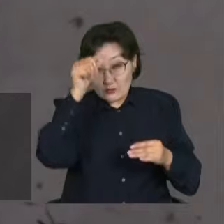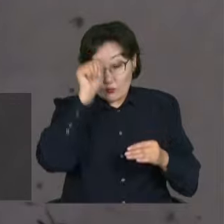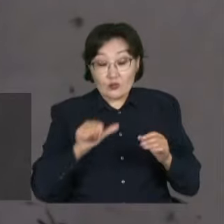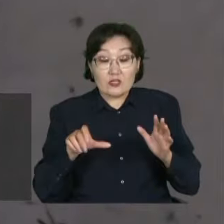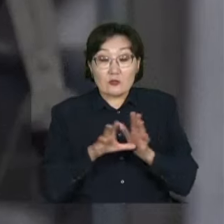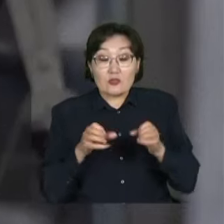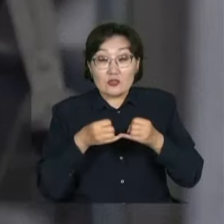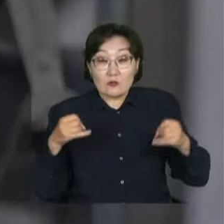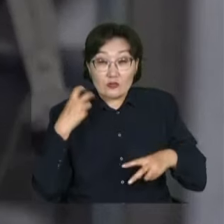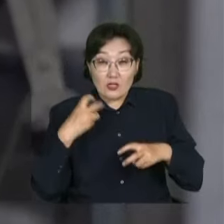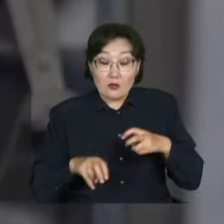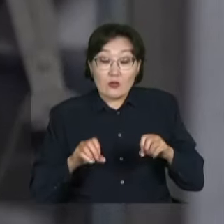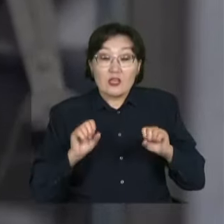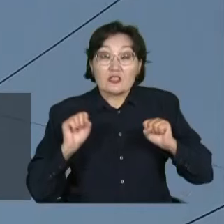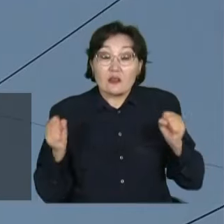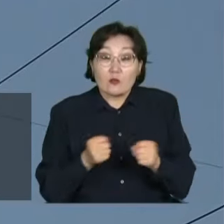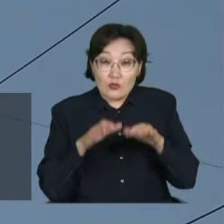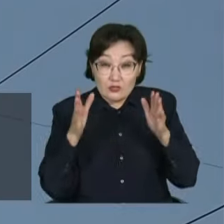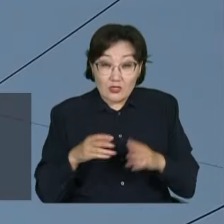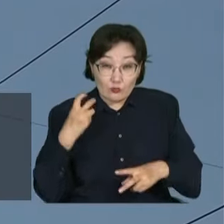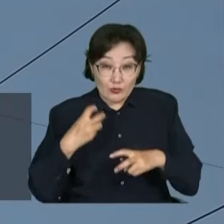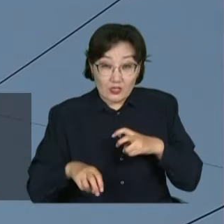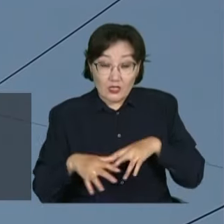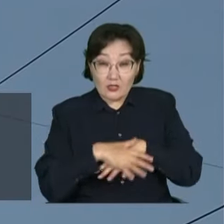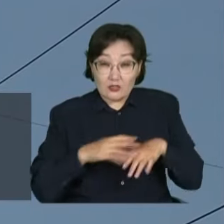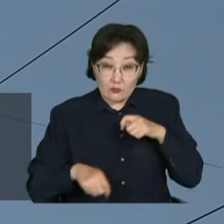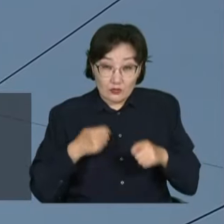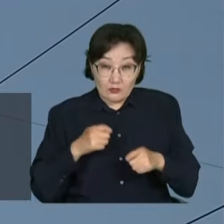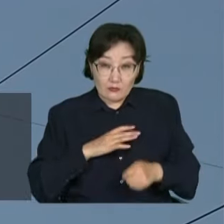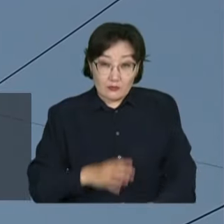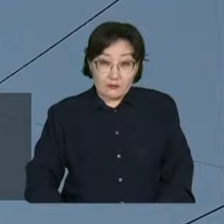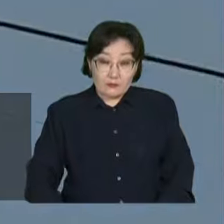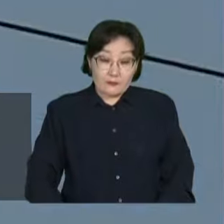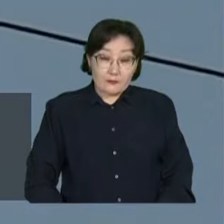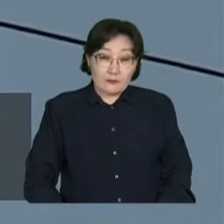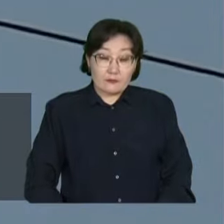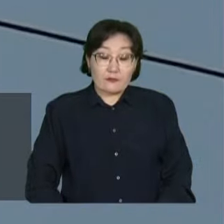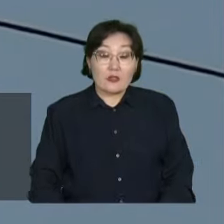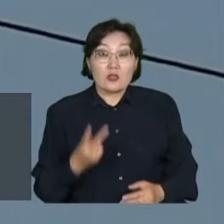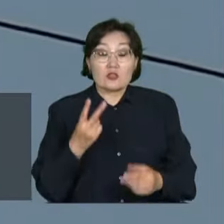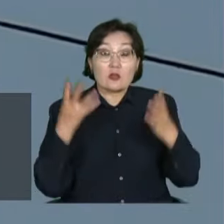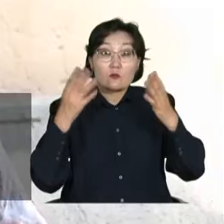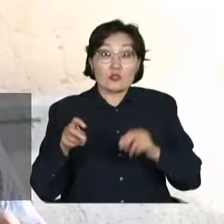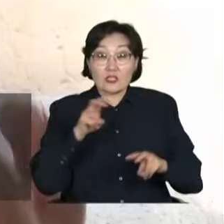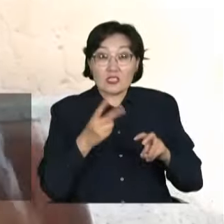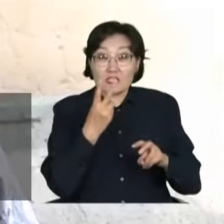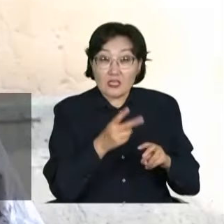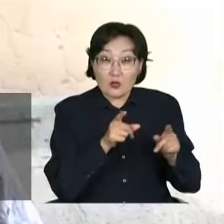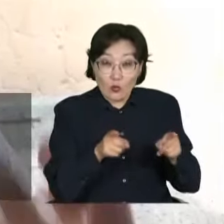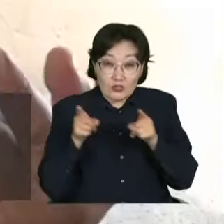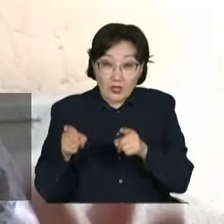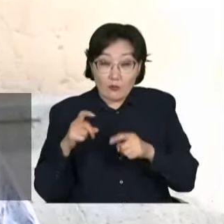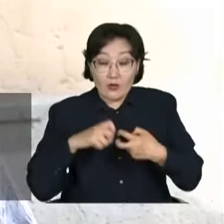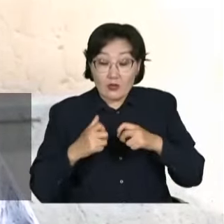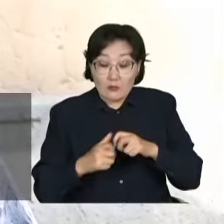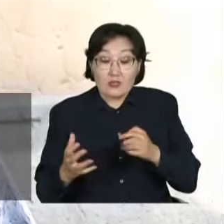жиі ажырауынан тұрмыстық техника істен шығып, жұртты шығынға батыратын сыңайлы. Біз екі күн іздеп екі жерден ақау таптық.